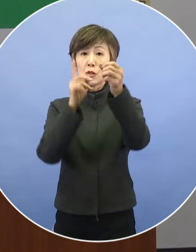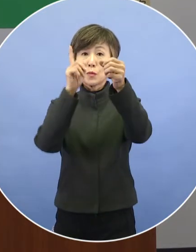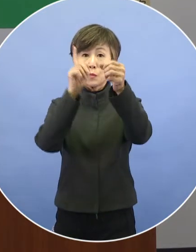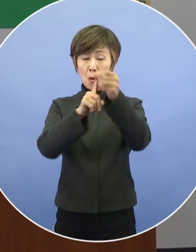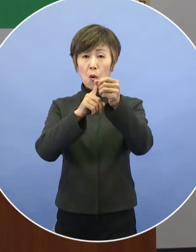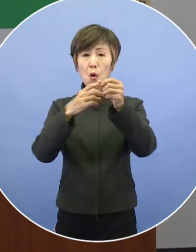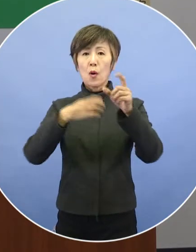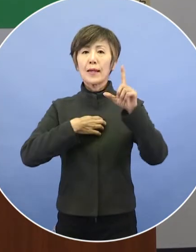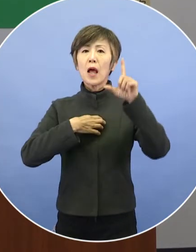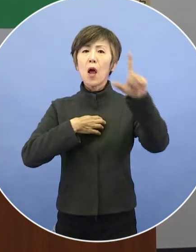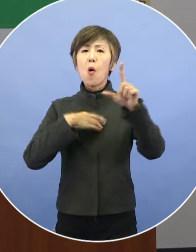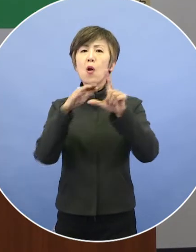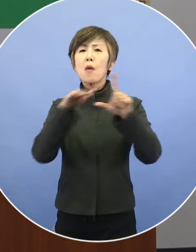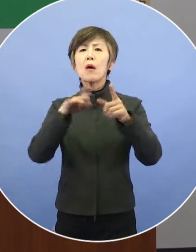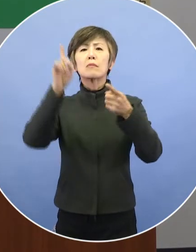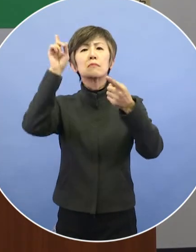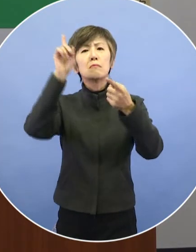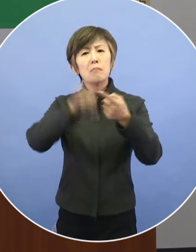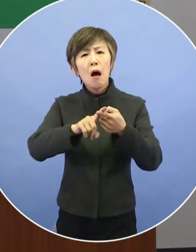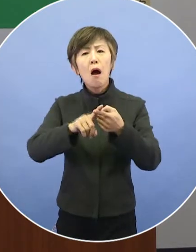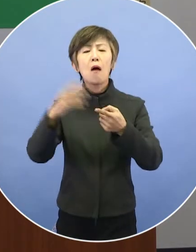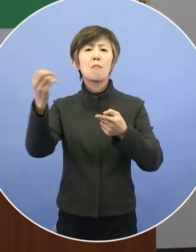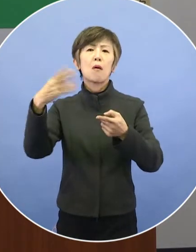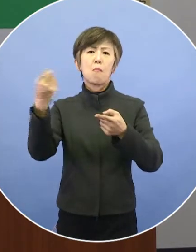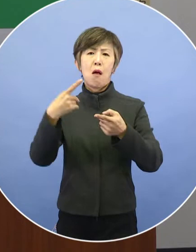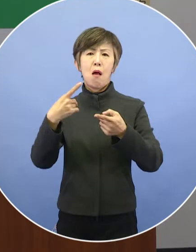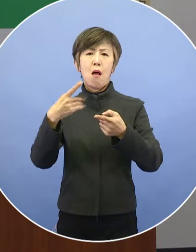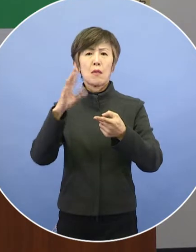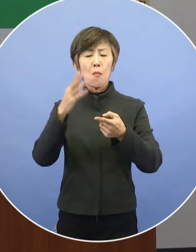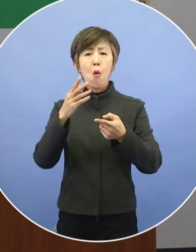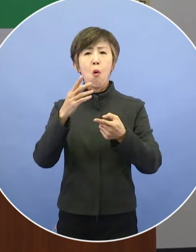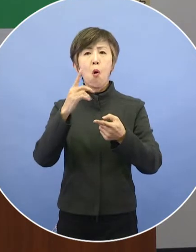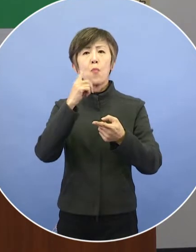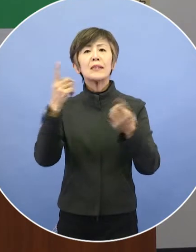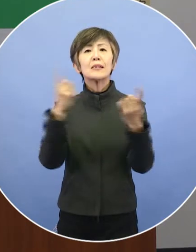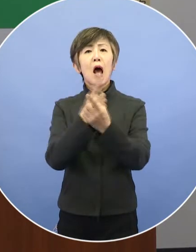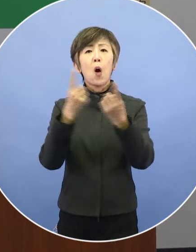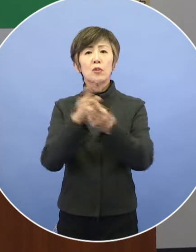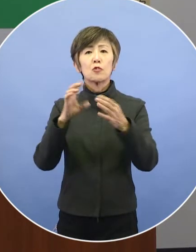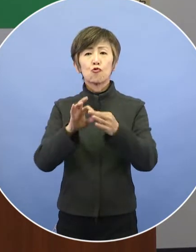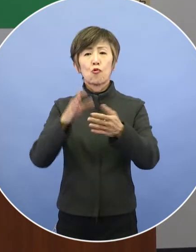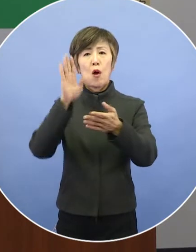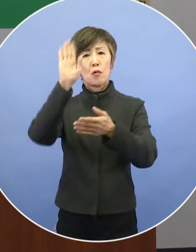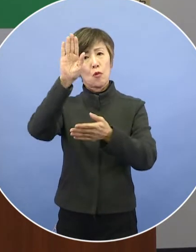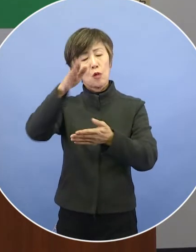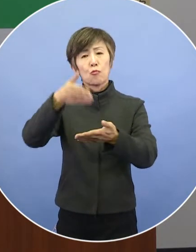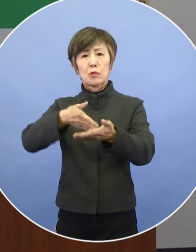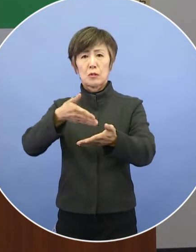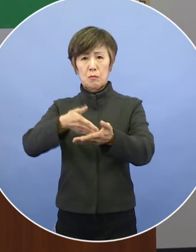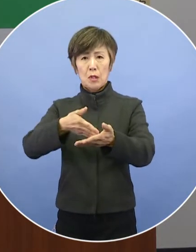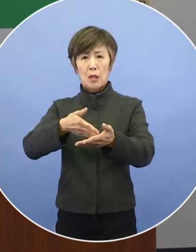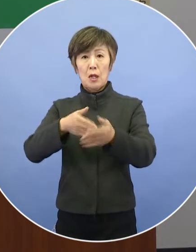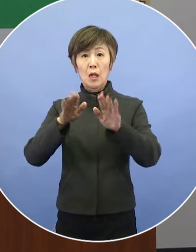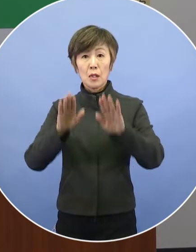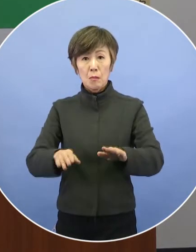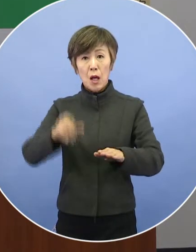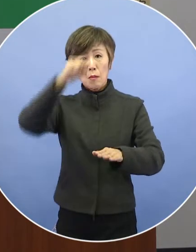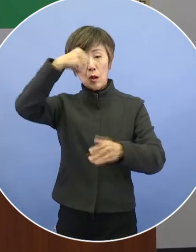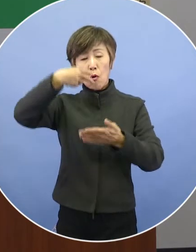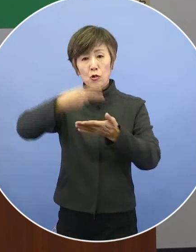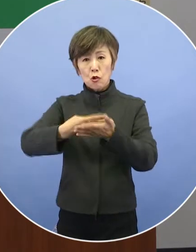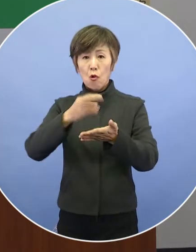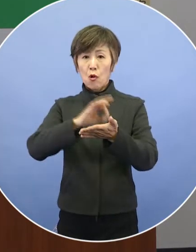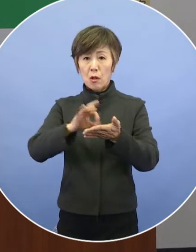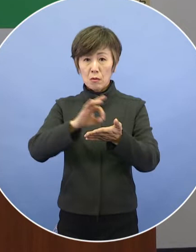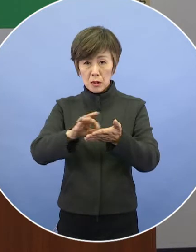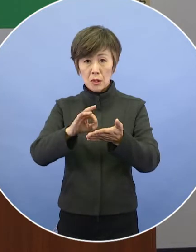では警報レベルじゃない方ありますが後ほどこの指標の見直しについてお話をさせていただきますこういうことで病床に